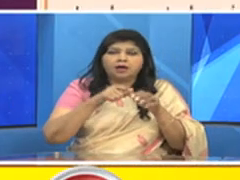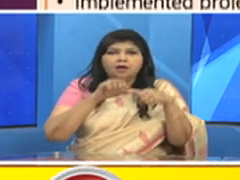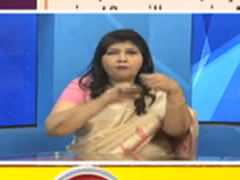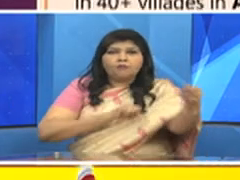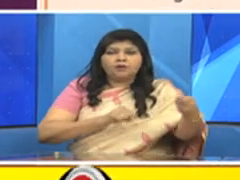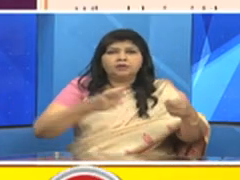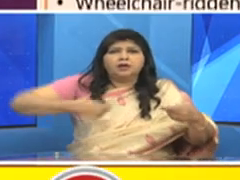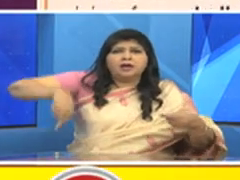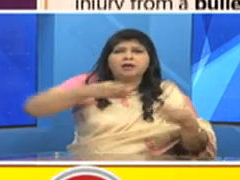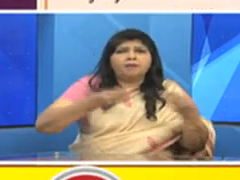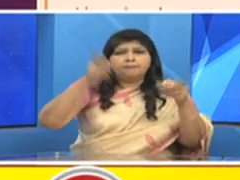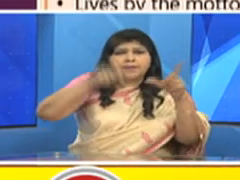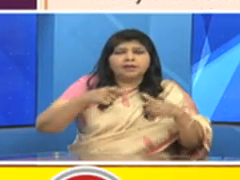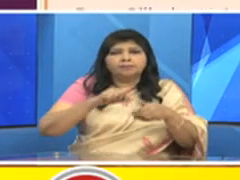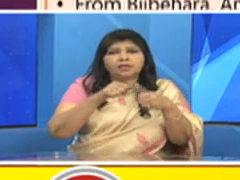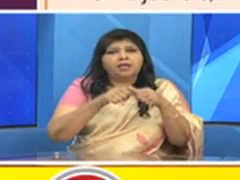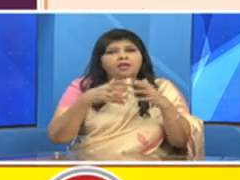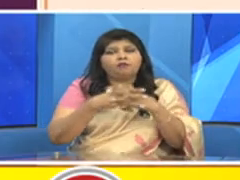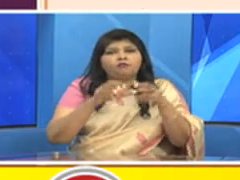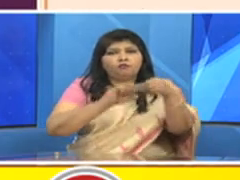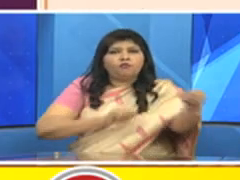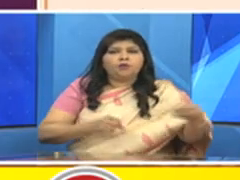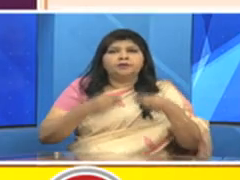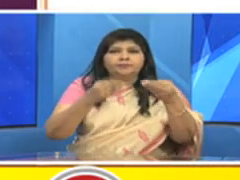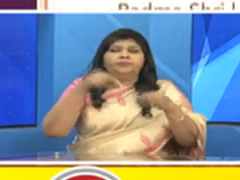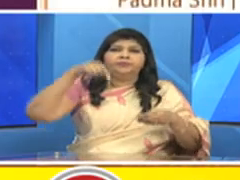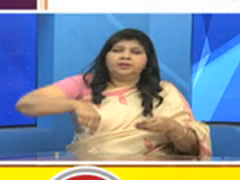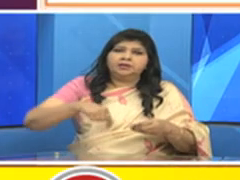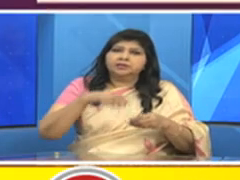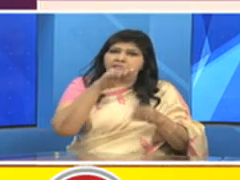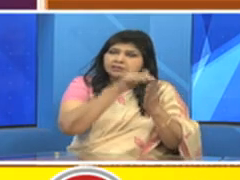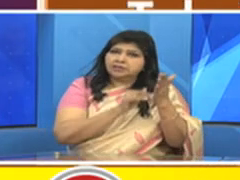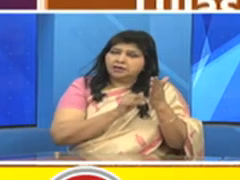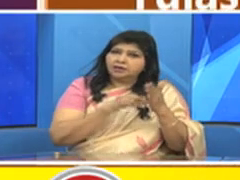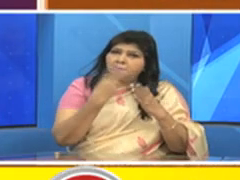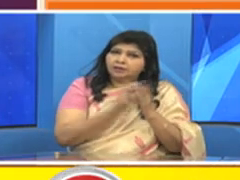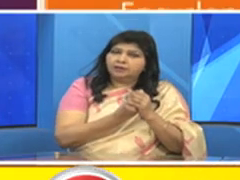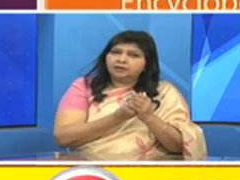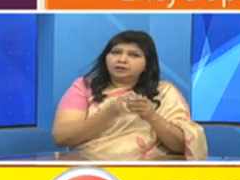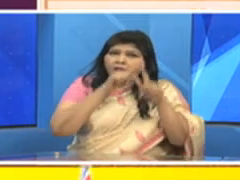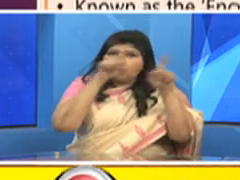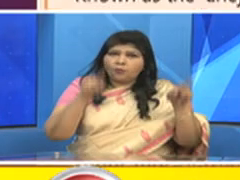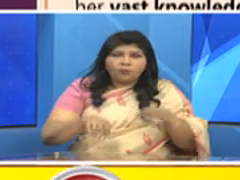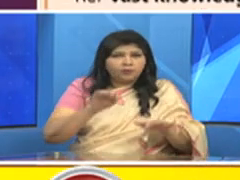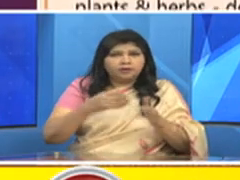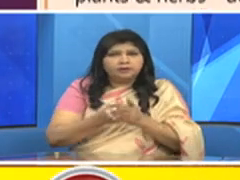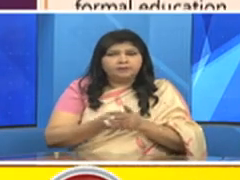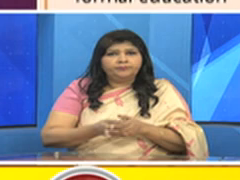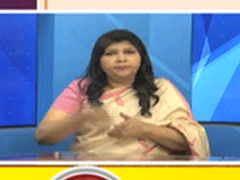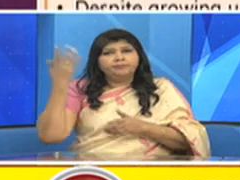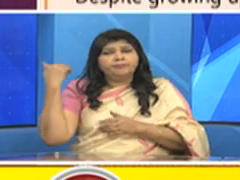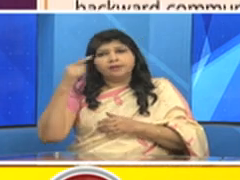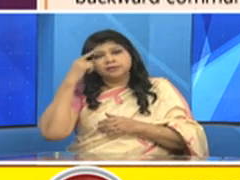पीपुल्स अवार्ड बन चुका है। आज पद्म पुरस्कारों की सारी प्रक्रिया ऑनलाइन है। पहले जो